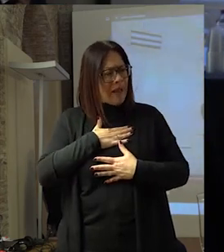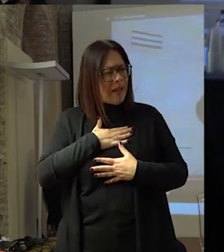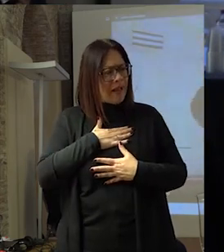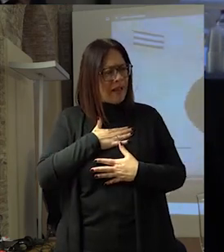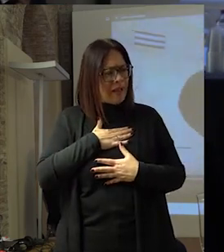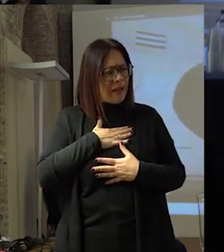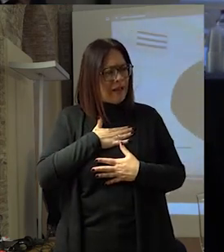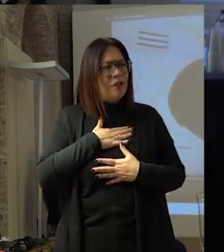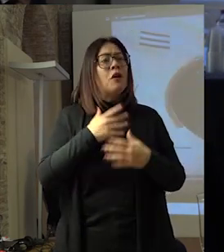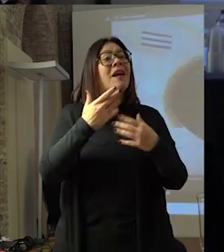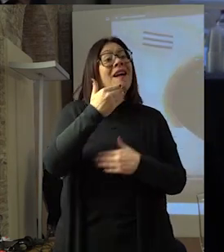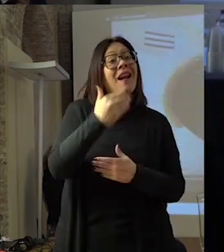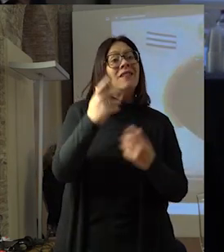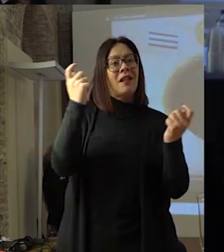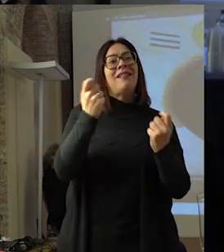con il tirocinio.